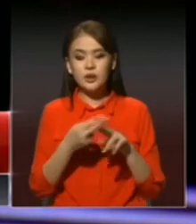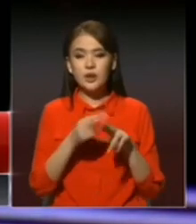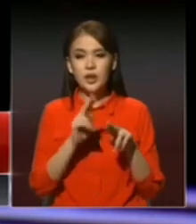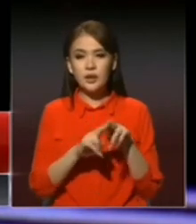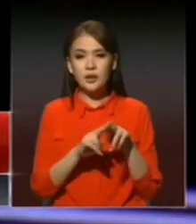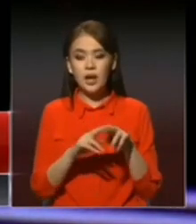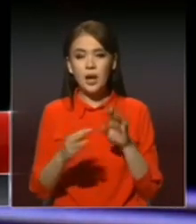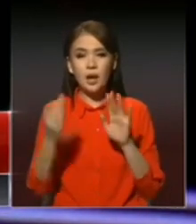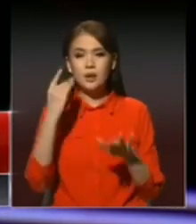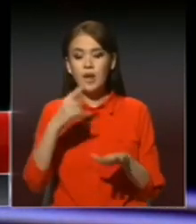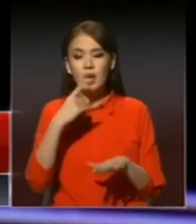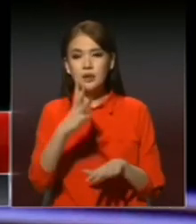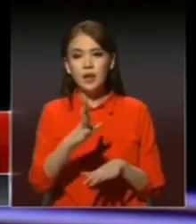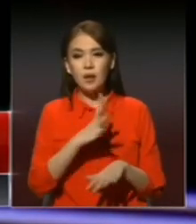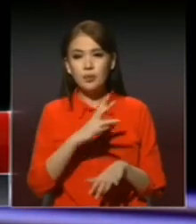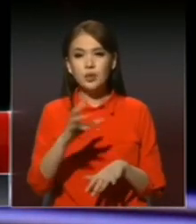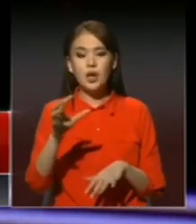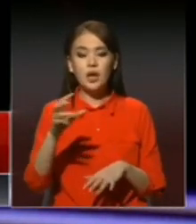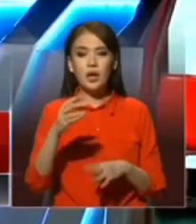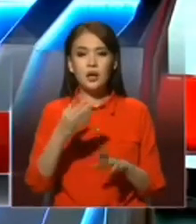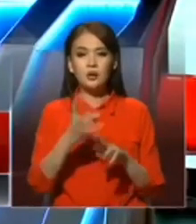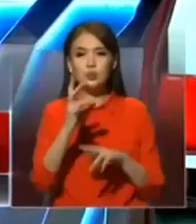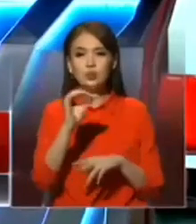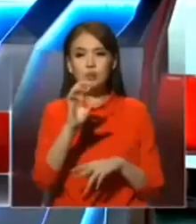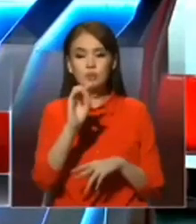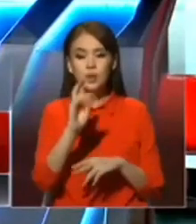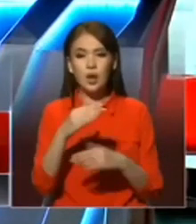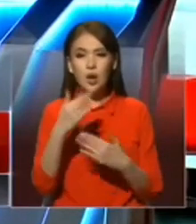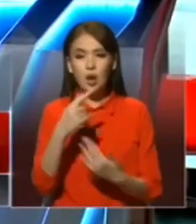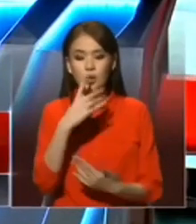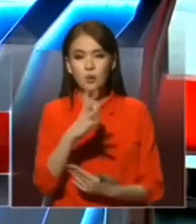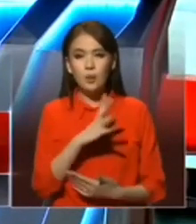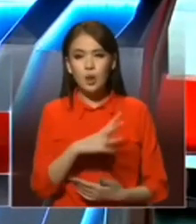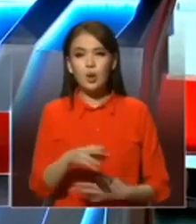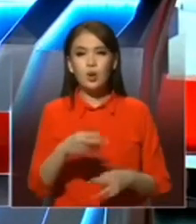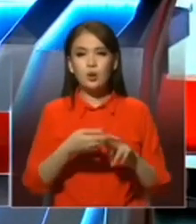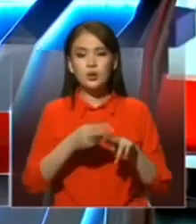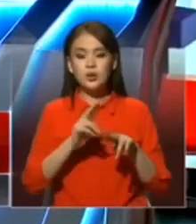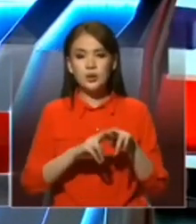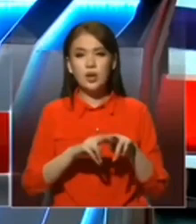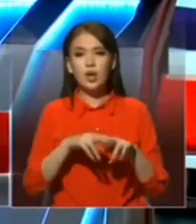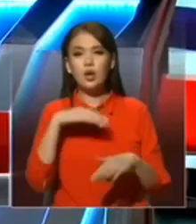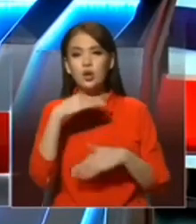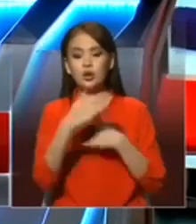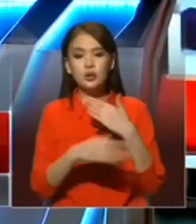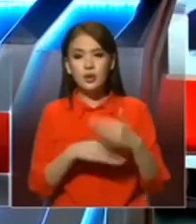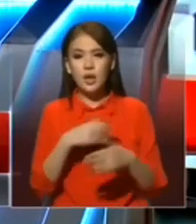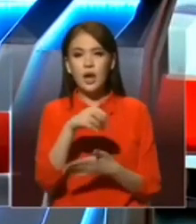бағана Нұрбек мырза айтқандай, біз енді осы ары қарай ұлт құрушы процесті ары қарай іске